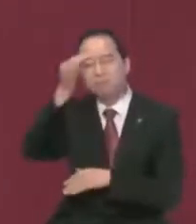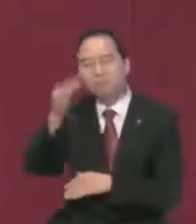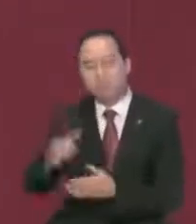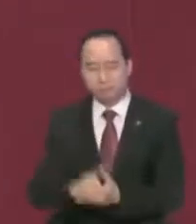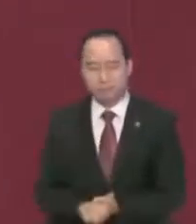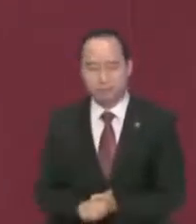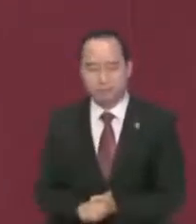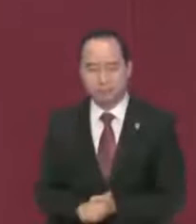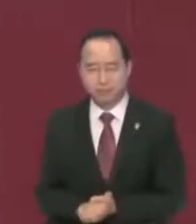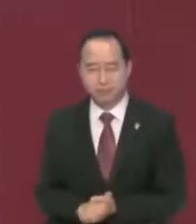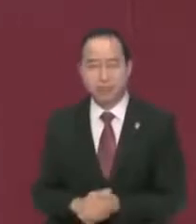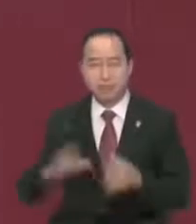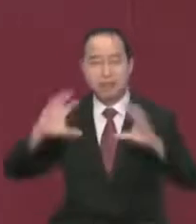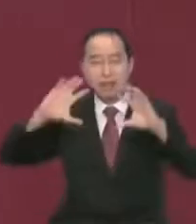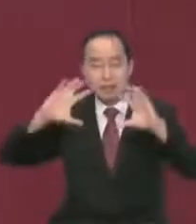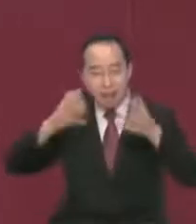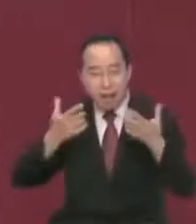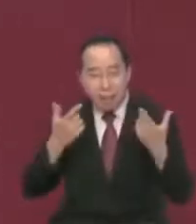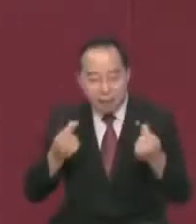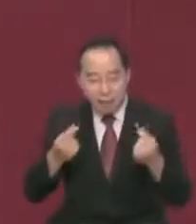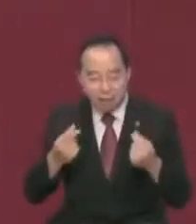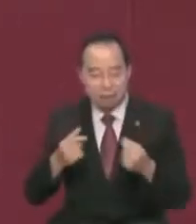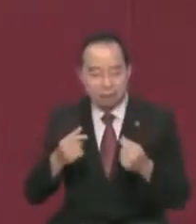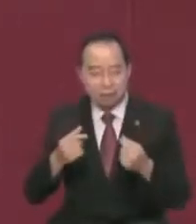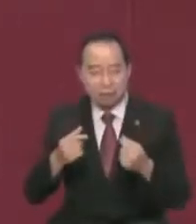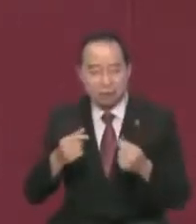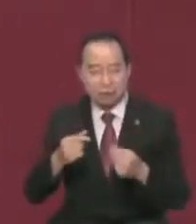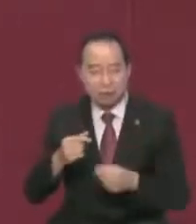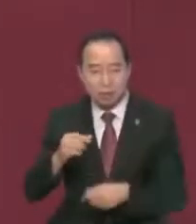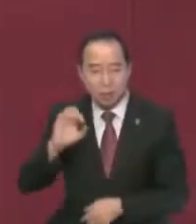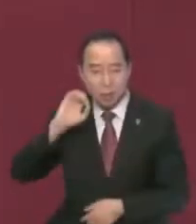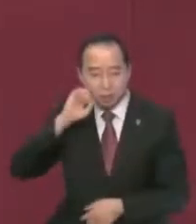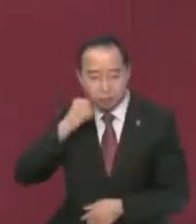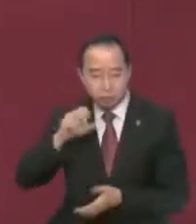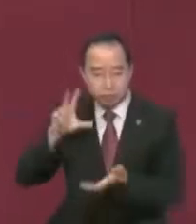세상이 그렇듯이 재난도 약자를 먼저 공격합니다.